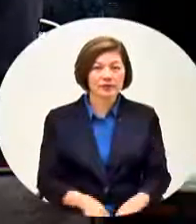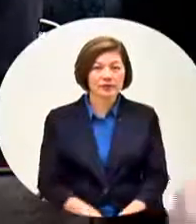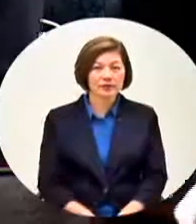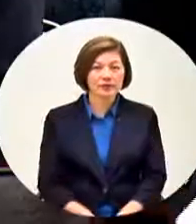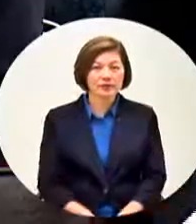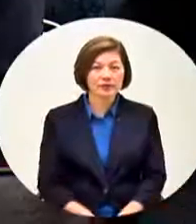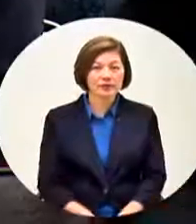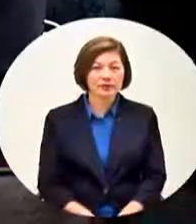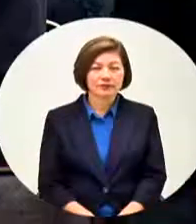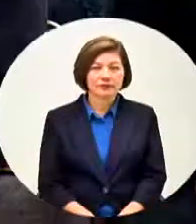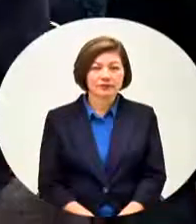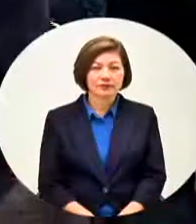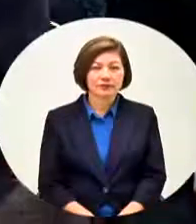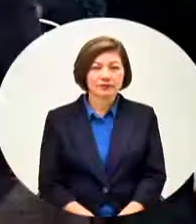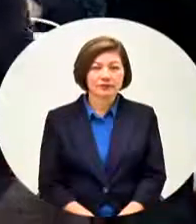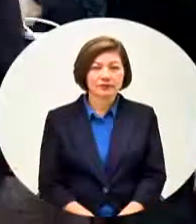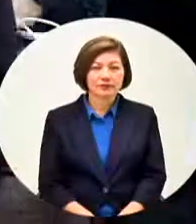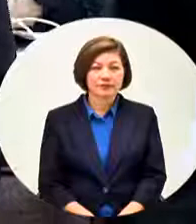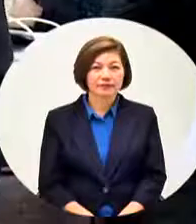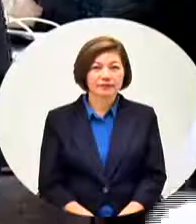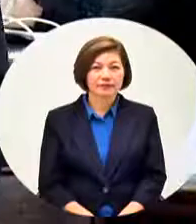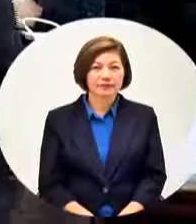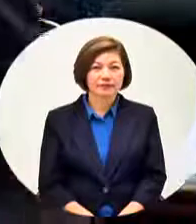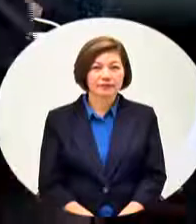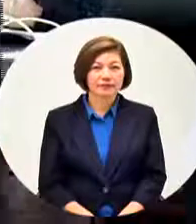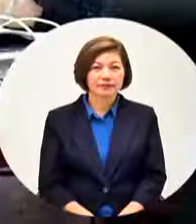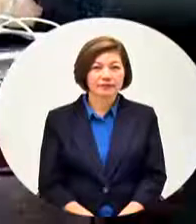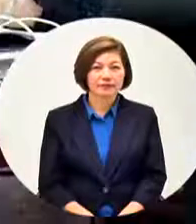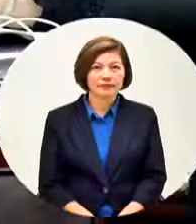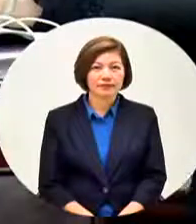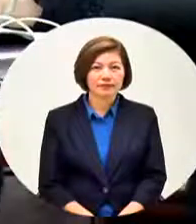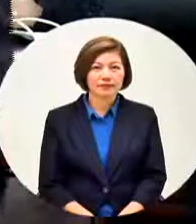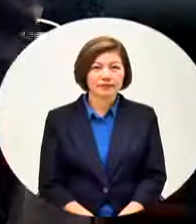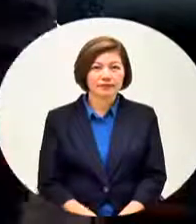没关系，让的江议员您讲完。